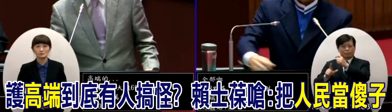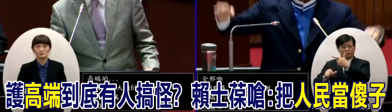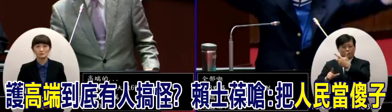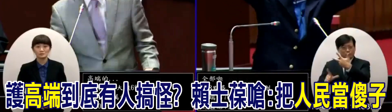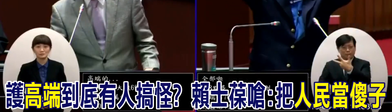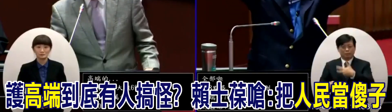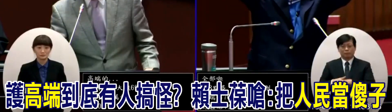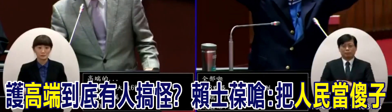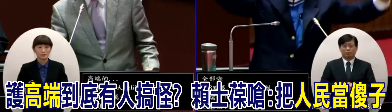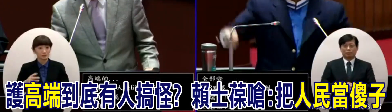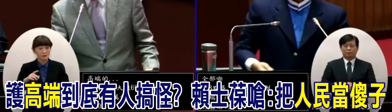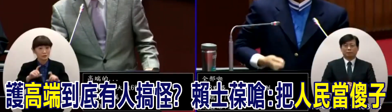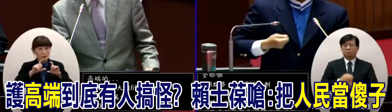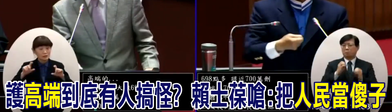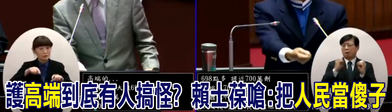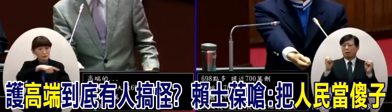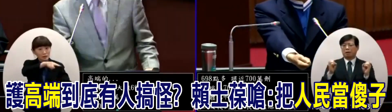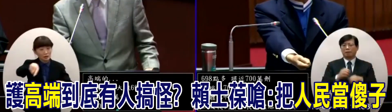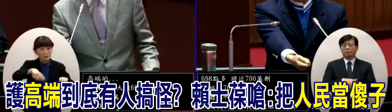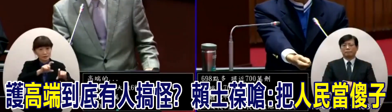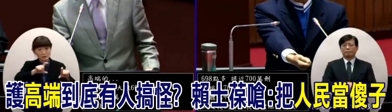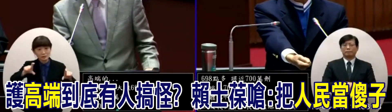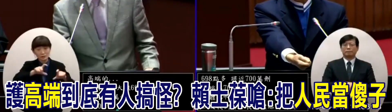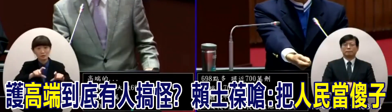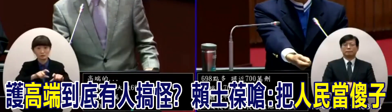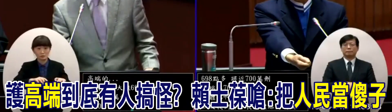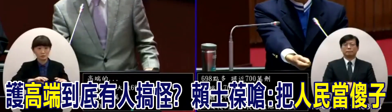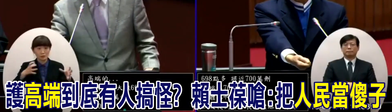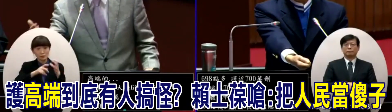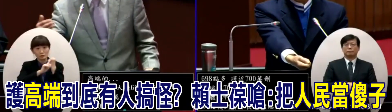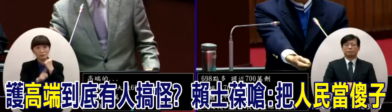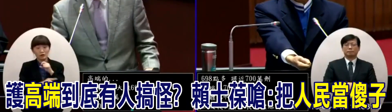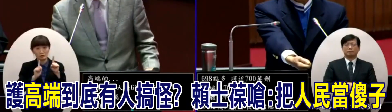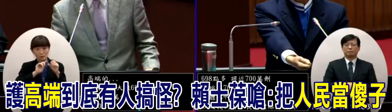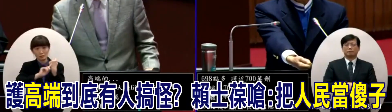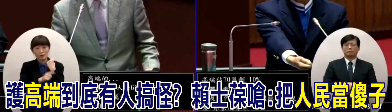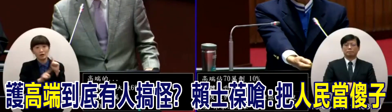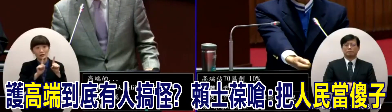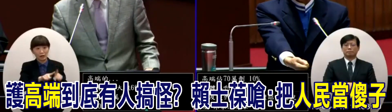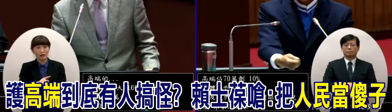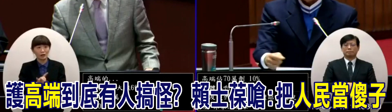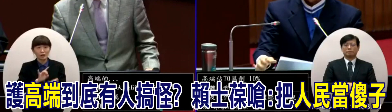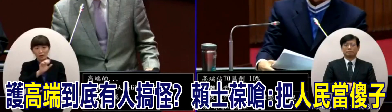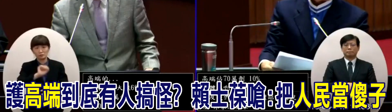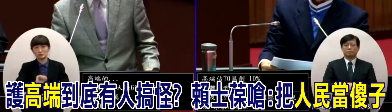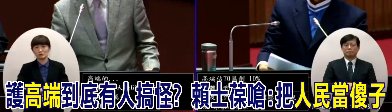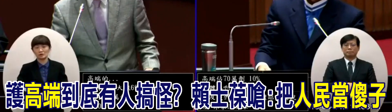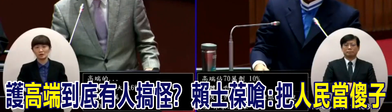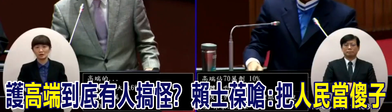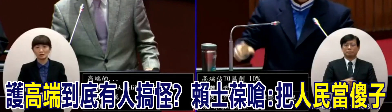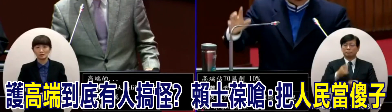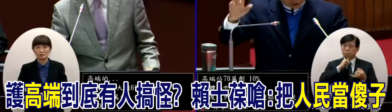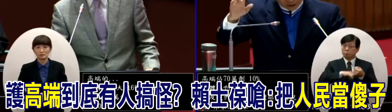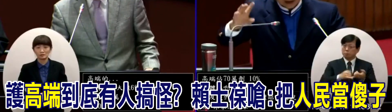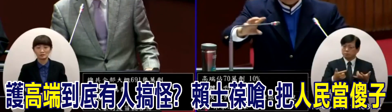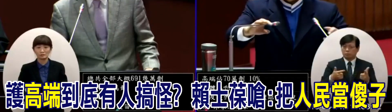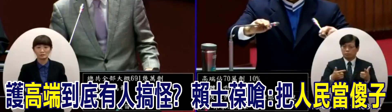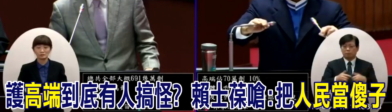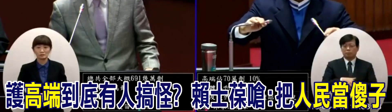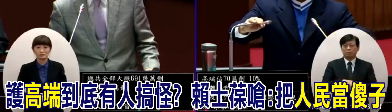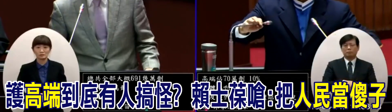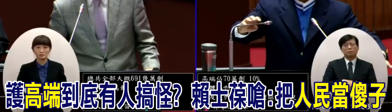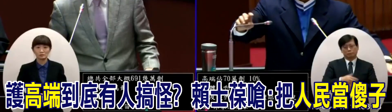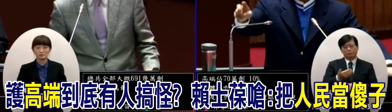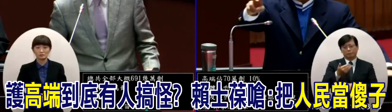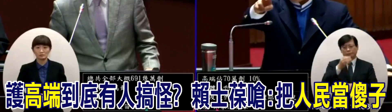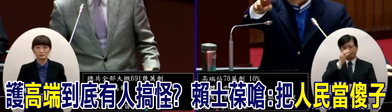1月、2月、3月、4月、5月、6月、7月， 啊，人的疫苗都，人的疫苗都合格，啊，无你要哪敢排除掉？ 你就给他订单，不是？